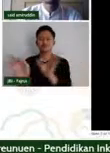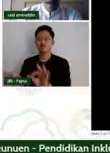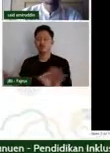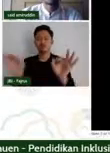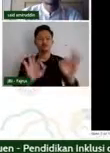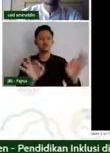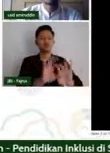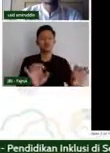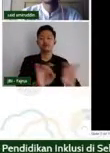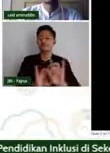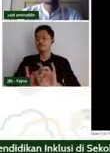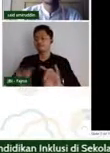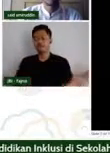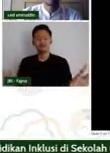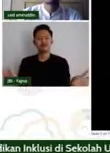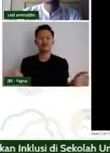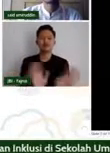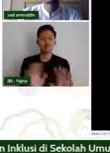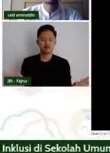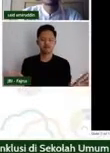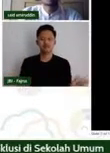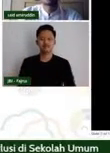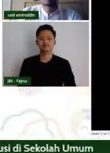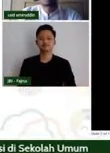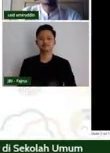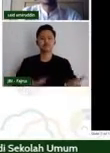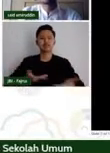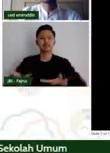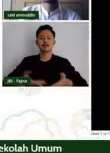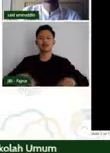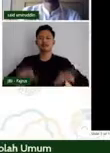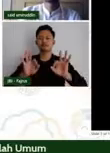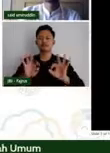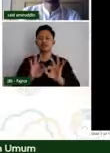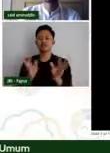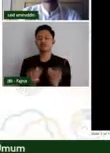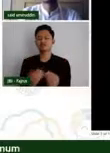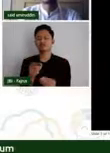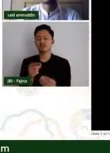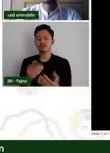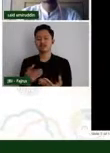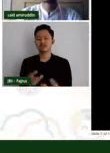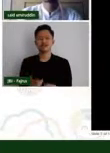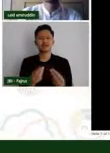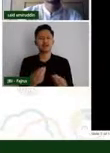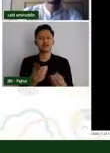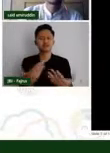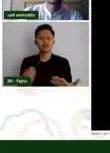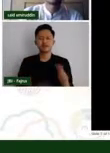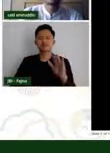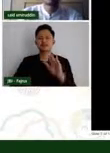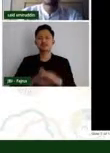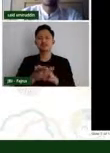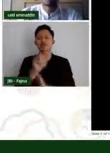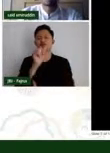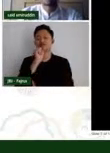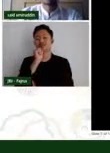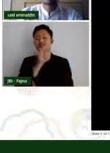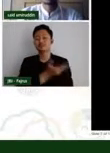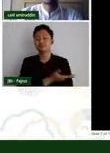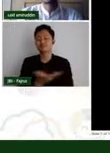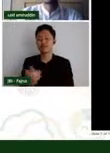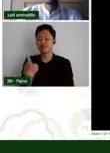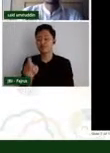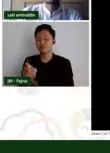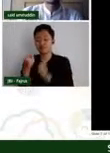diri kita manusia. Jadi layanan pendidikan inklusif ini harus kita berikan sepenuhnya bagi mereka-mereka yang berkebutuhan khusus. Karena